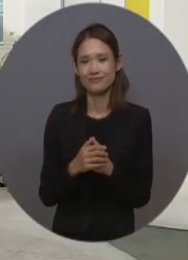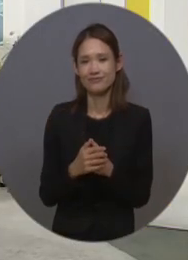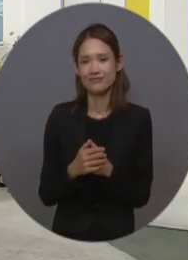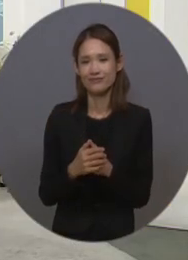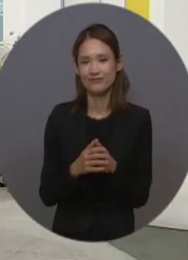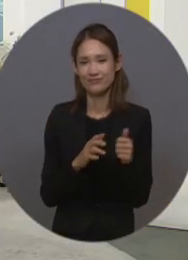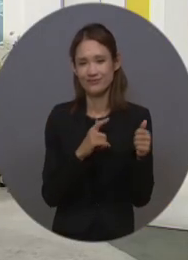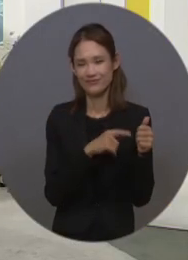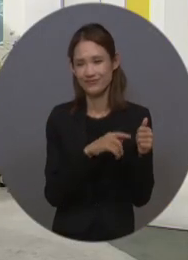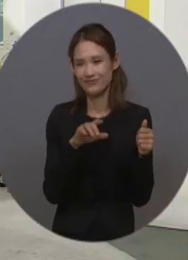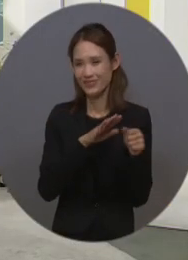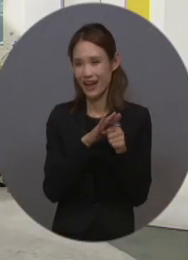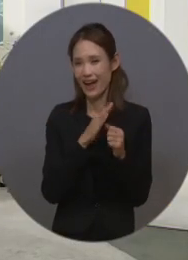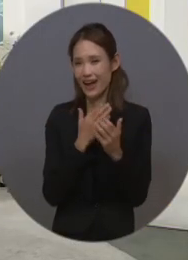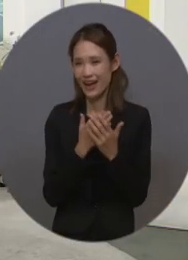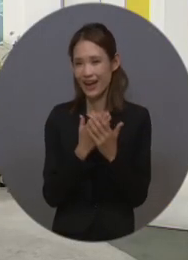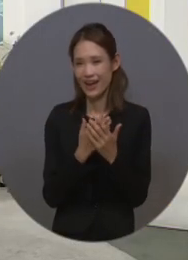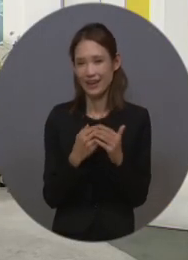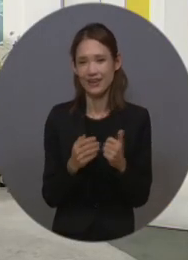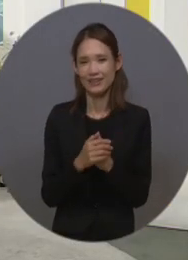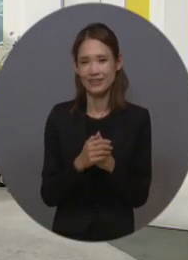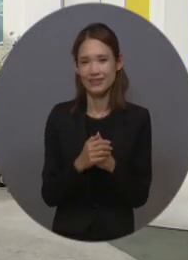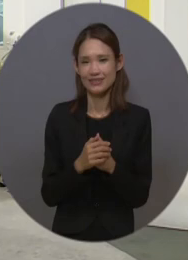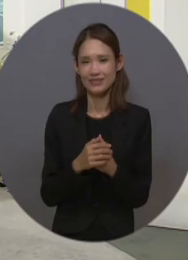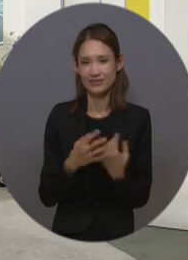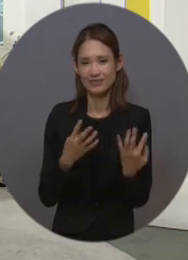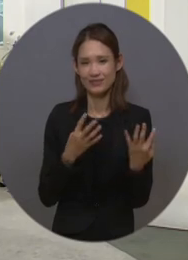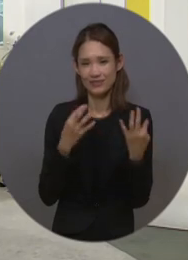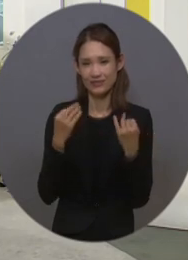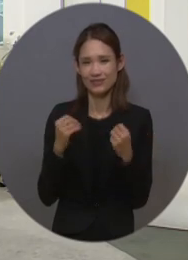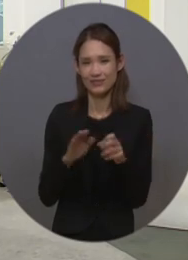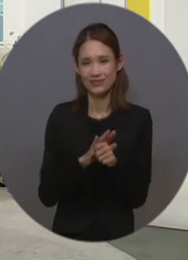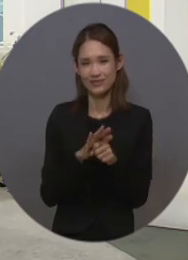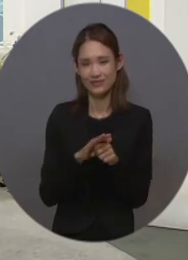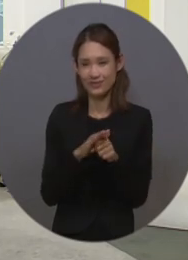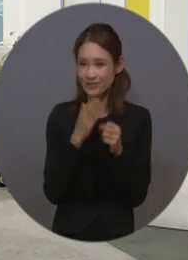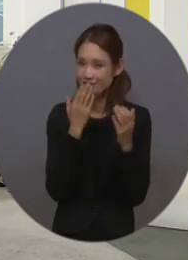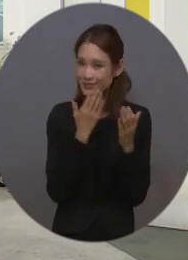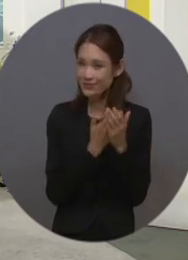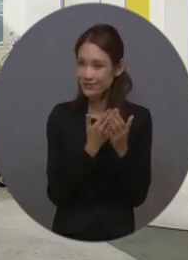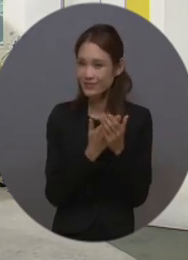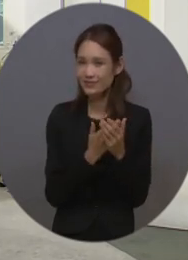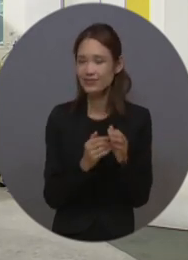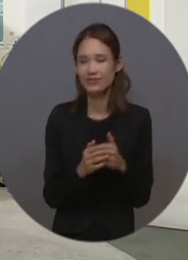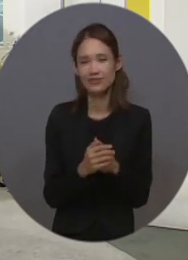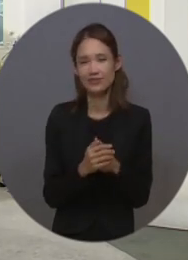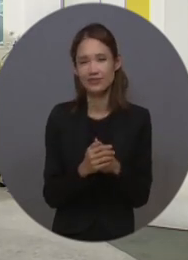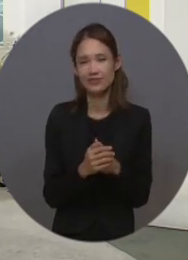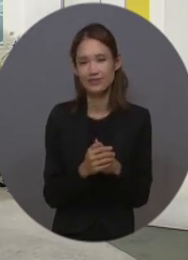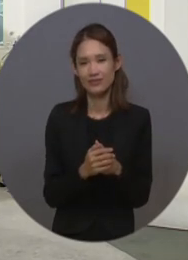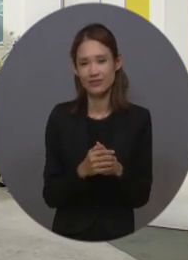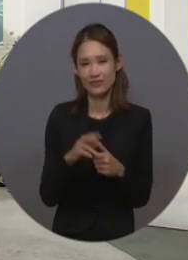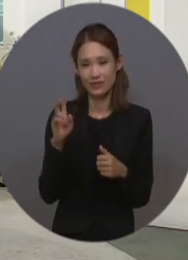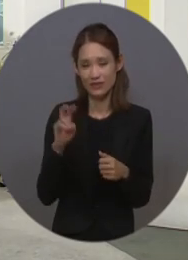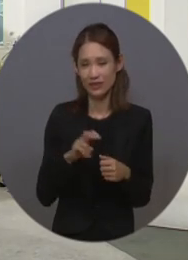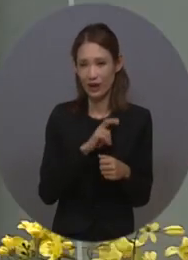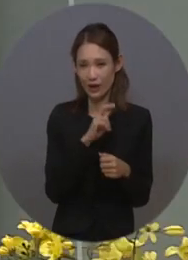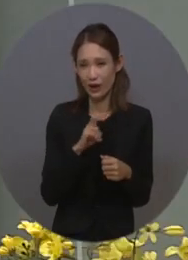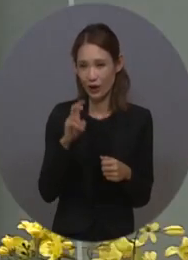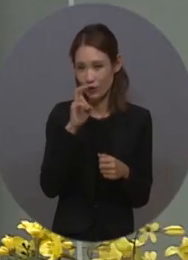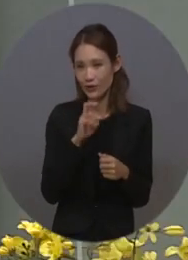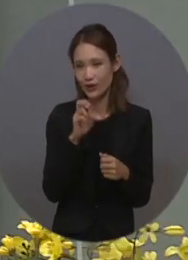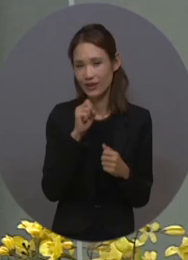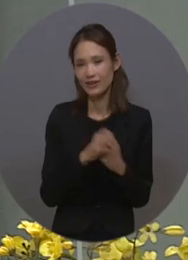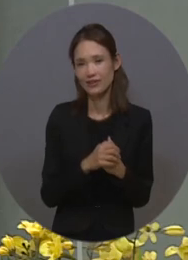진이를 사랑해 주세요. 아, 네. 저도 많이, 사실은... 많이 사랑해 주세요. 네. 아니, 리듬 되게 좋았어요.